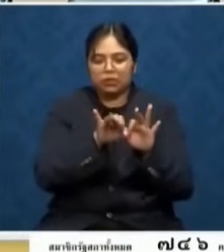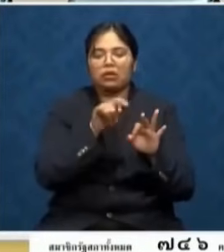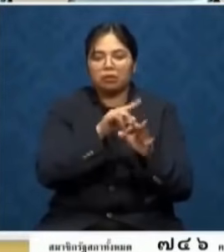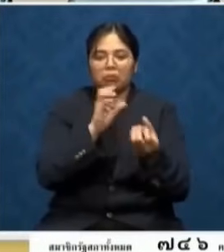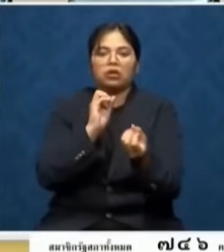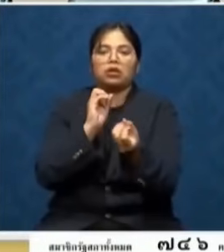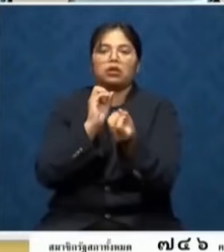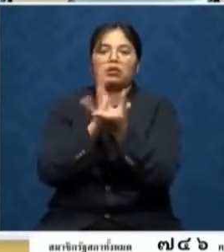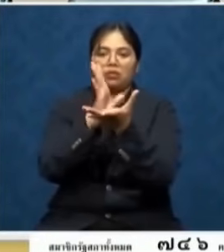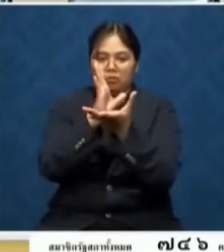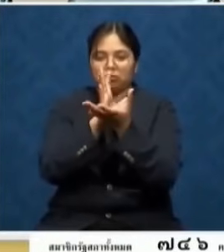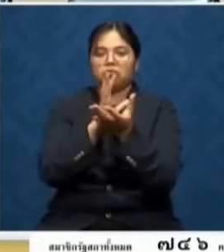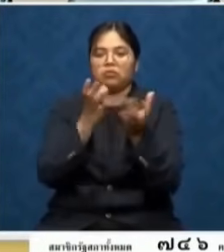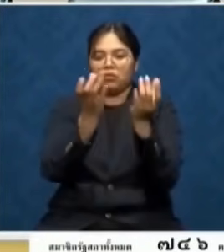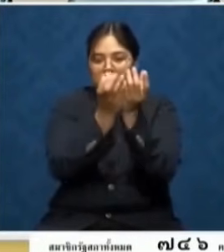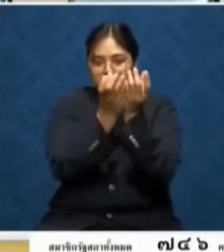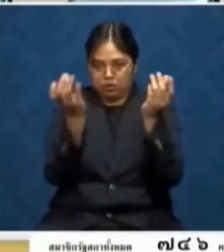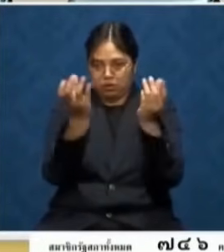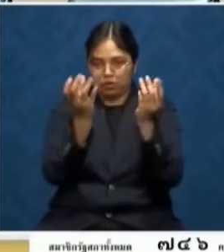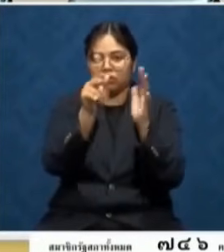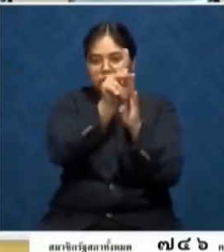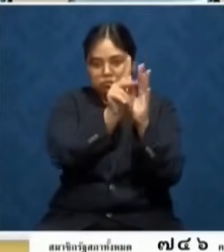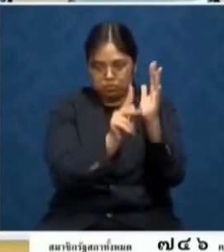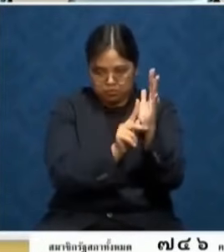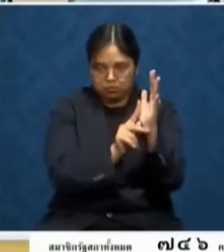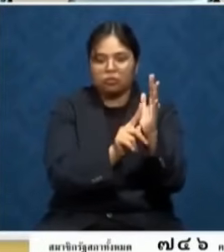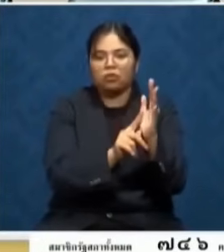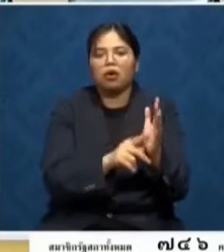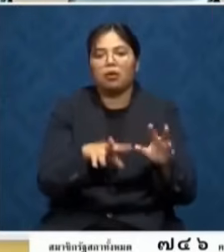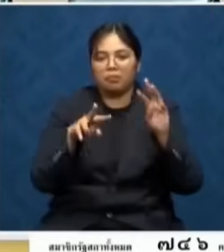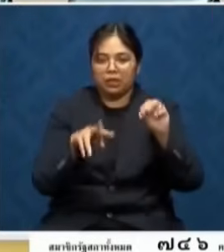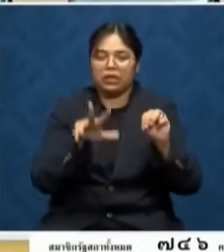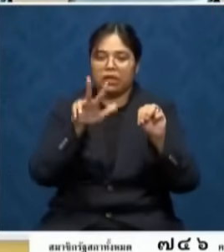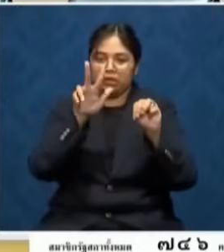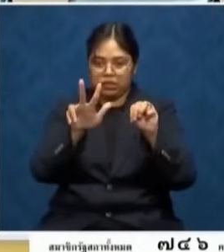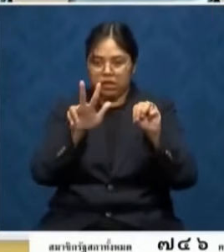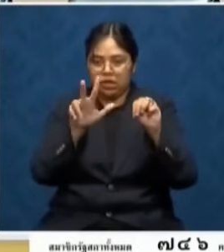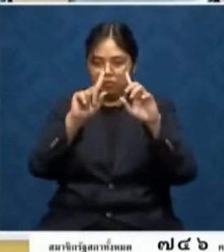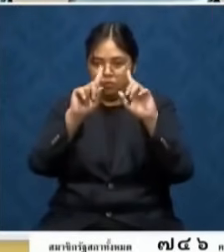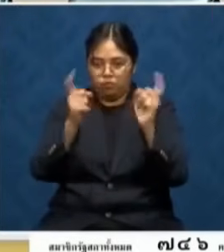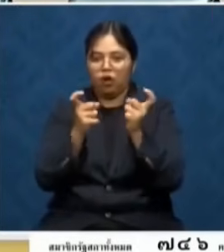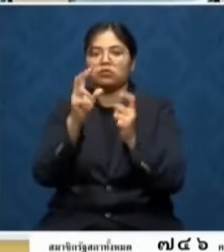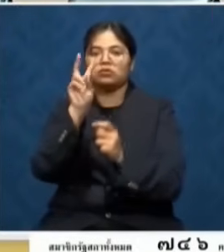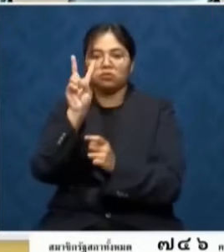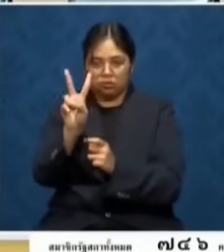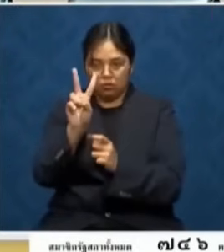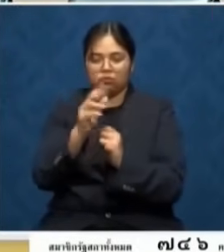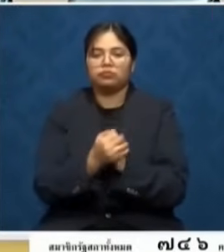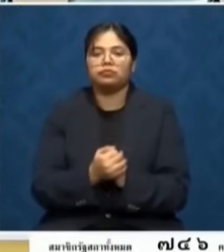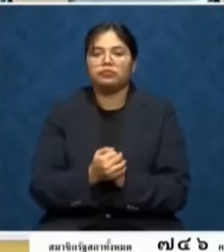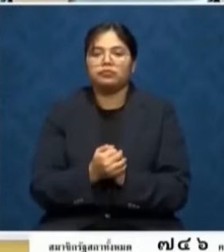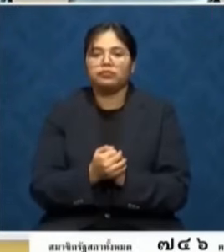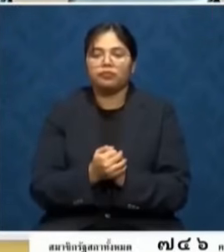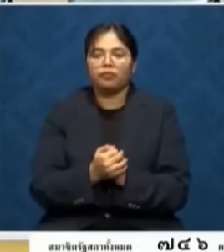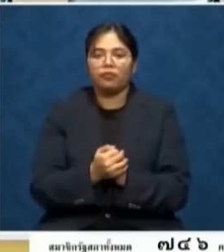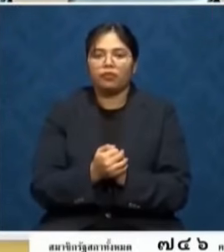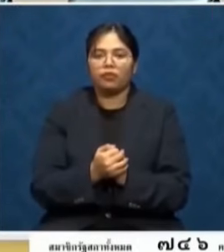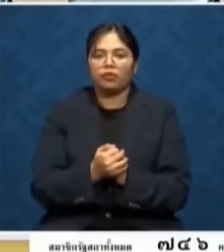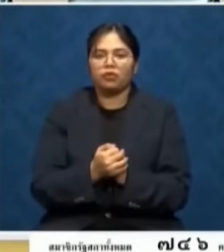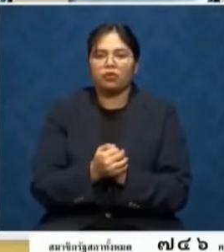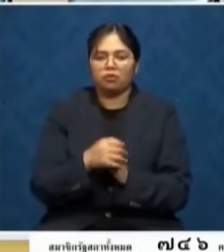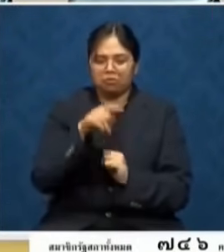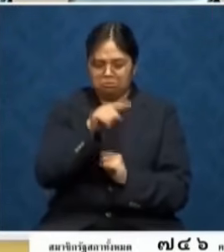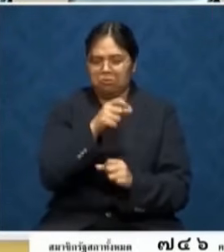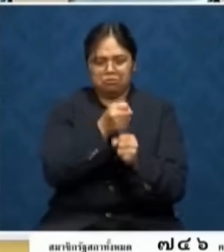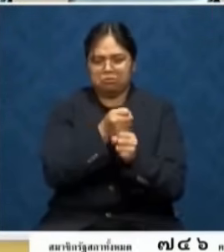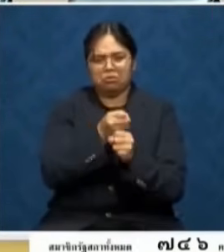ำให้ต้องแค่รับนูนเพิ่มเติมในมาตรา3วรรค2ขึ้นมาและสำคัญที่สุดก็คือว่าผลพวง